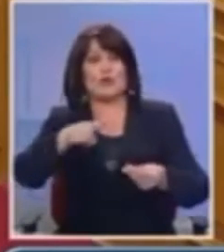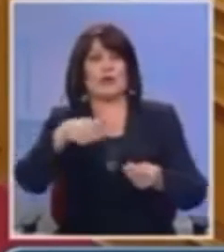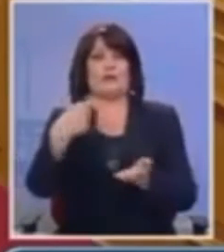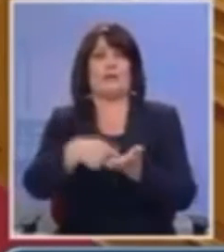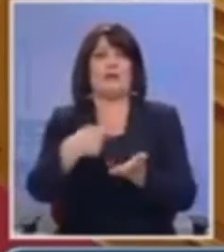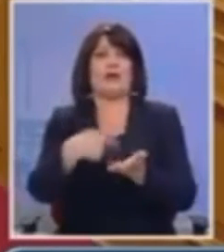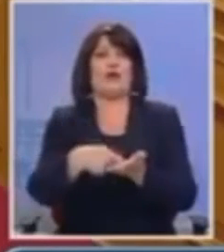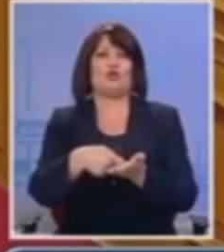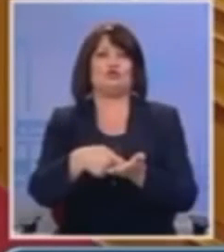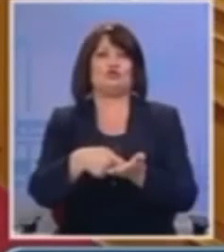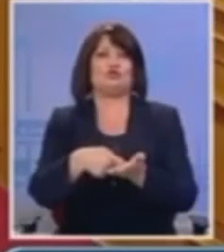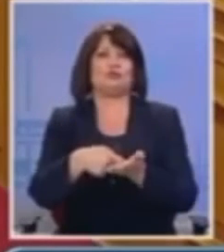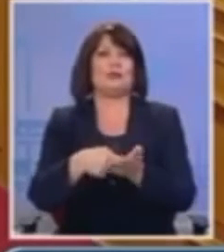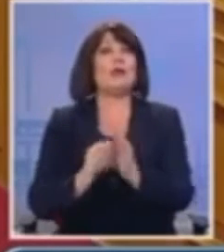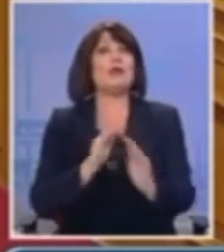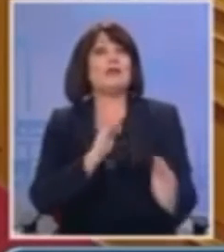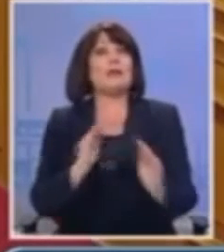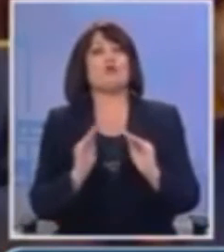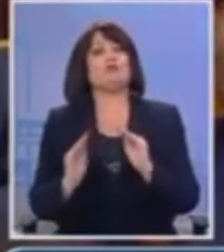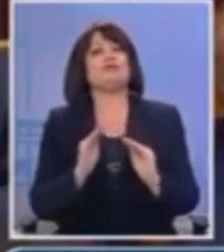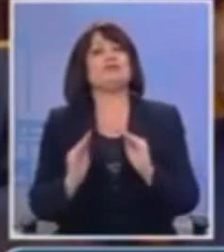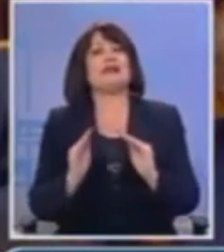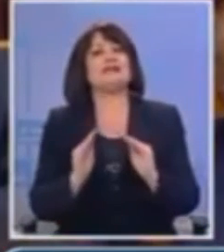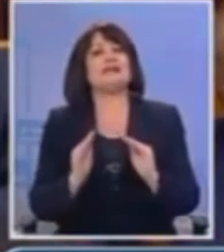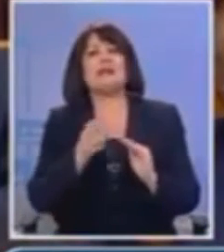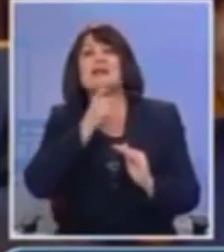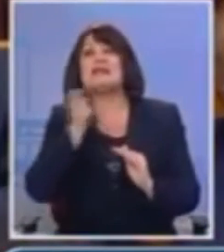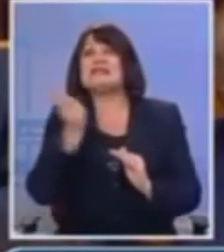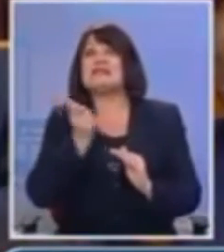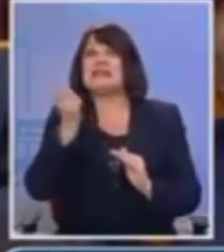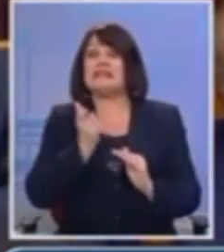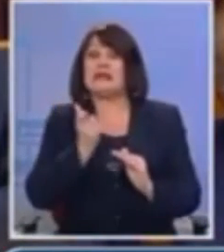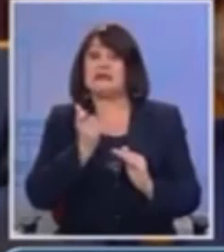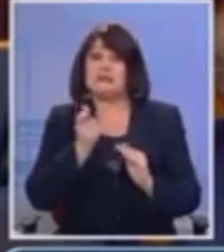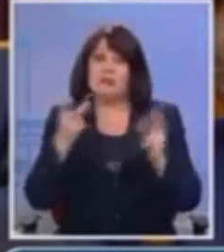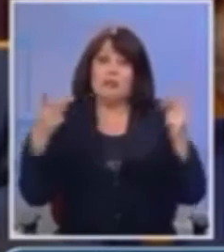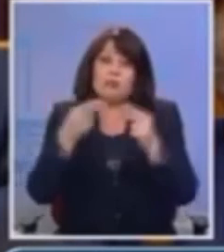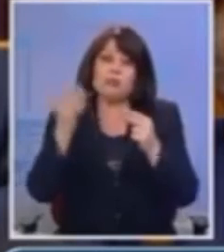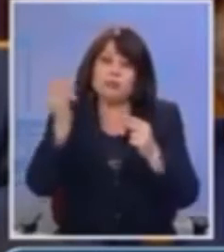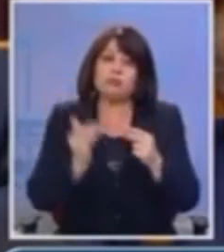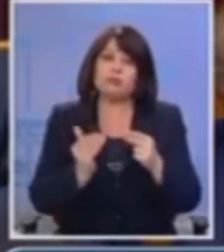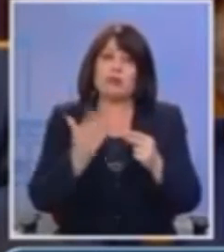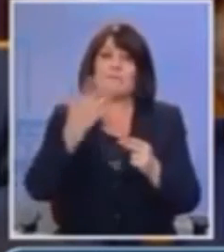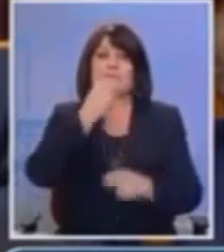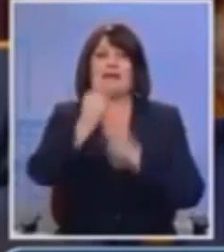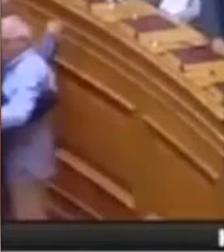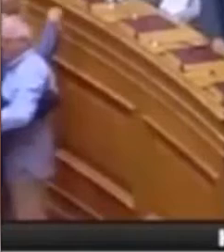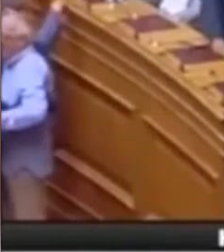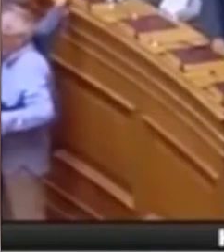μια συμφωνία όμως που ταυτόχρονα θα προστατεύει τις συντάξεις που έχουν πληγεί τα τελευταία